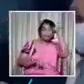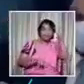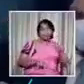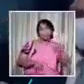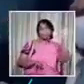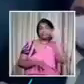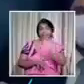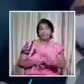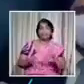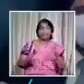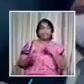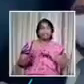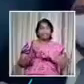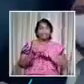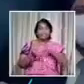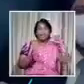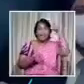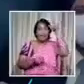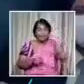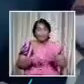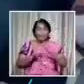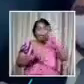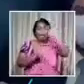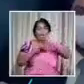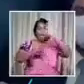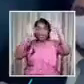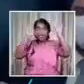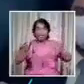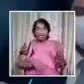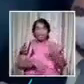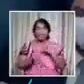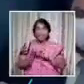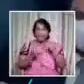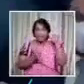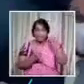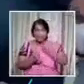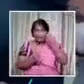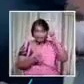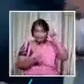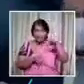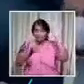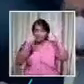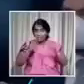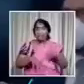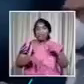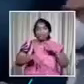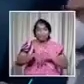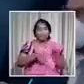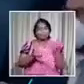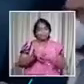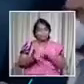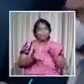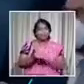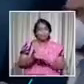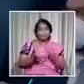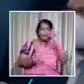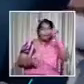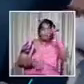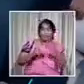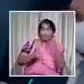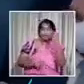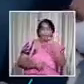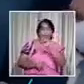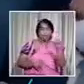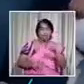ගෙනාවා කෝ සීතන වුණා පාර්ලිමේන්තුවත් එන්නේ ඒ නිසා ගරු කතානායකතුමනි කාලෙක කාලෙකයි ගාය වලෙනවා